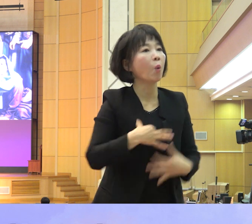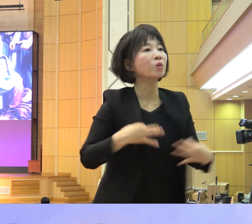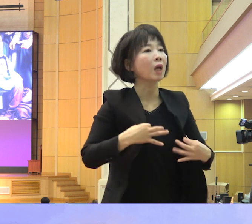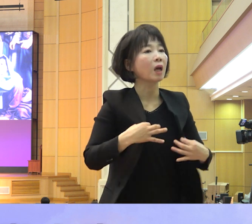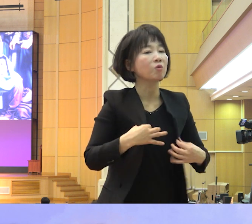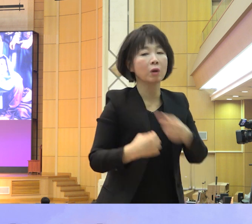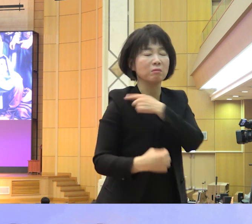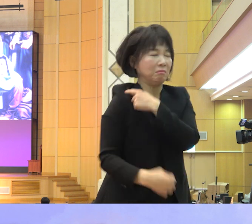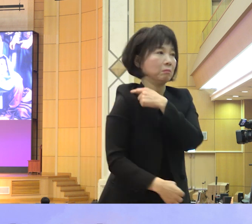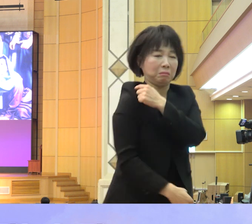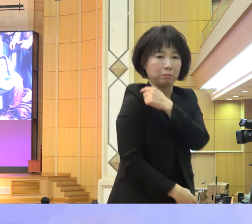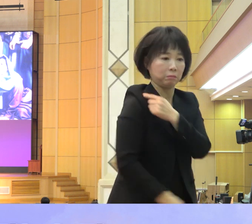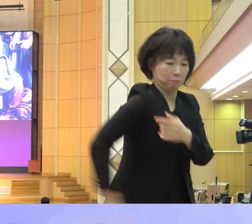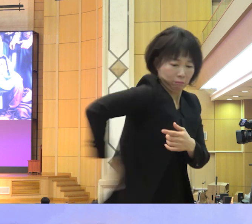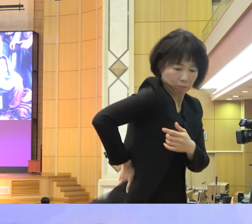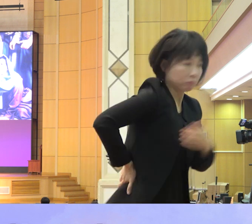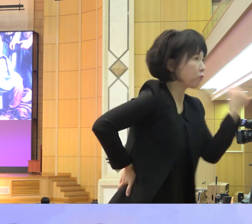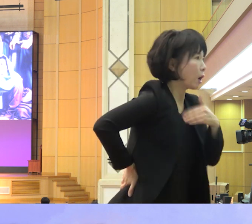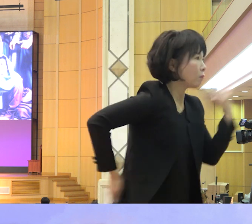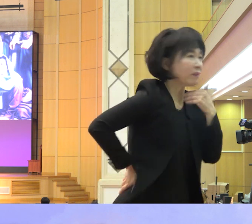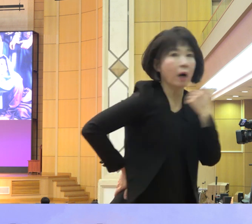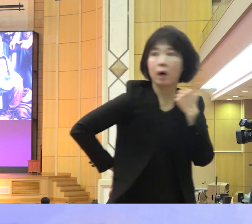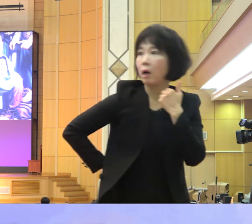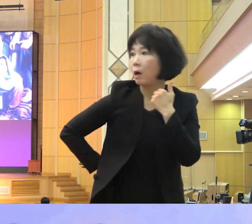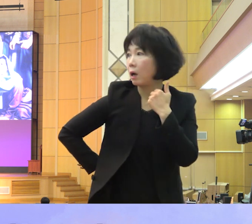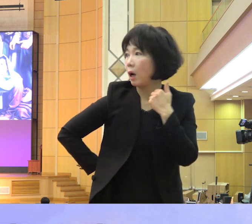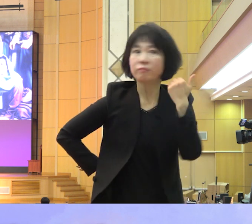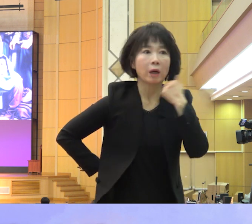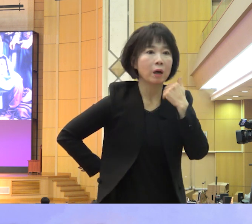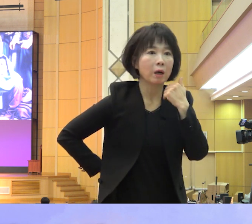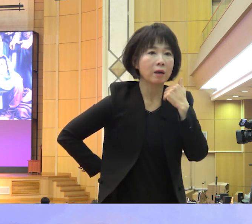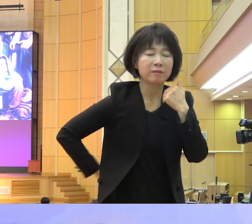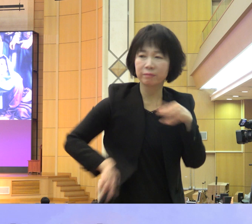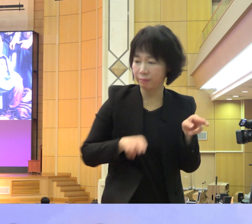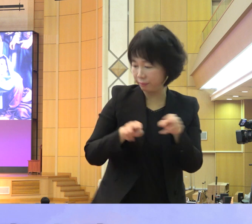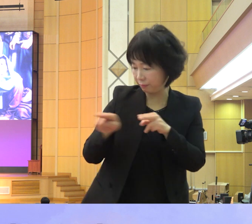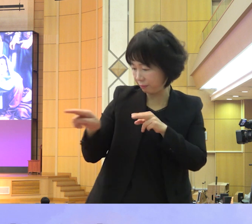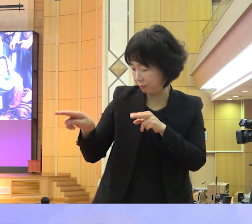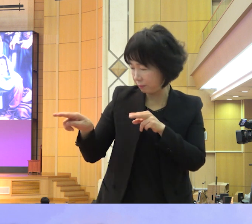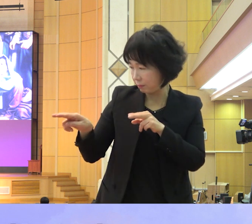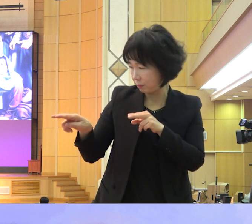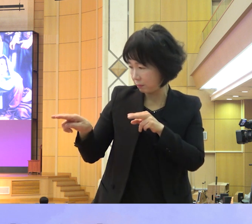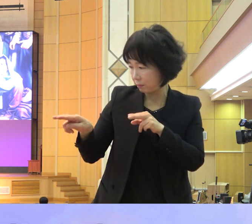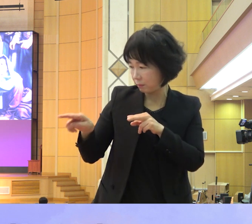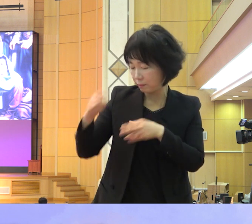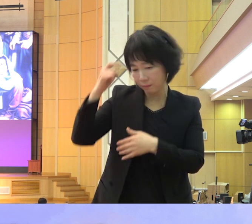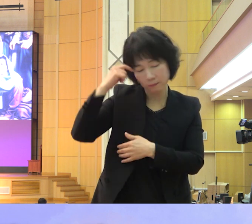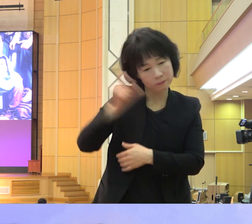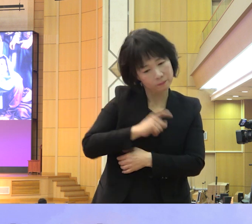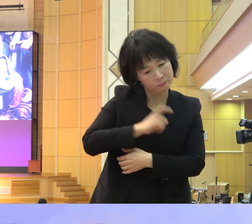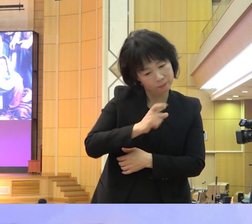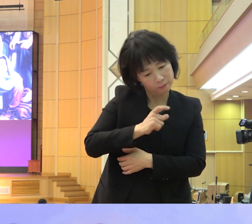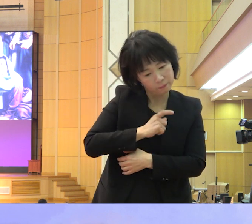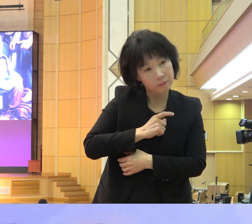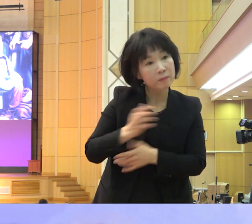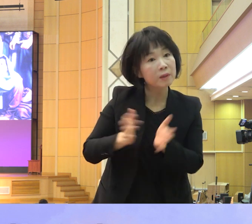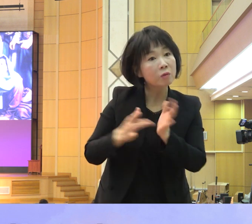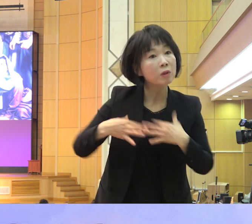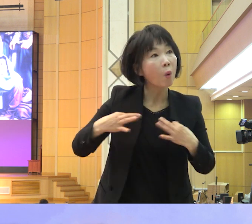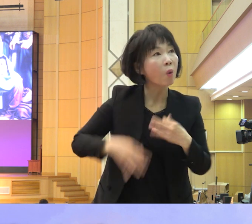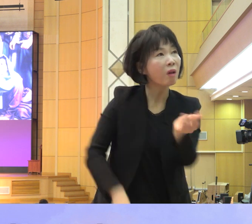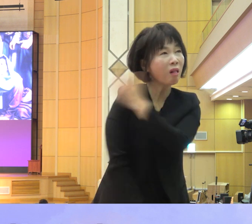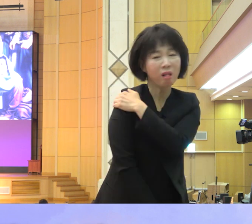위해서 신발 끈을 푸는 것도 감당치 못하겠다는 말이 있는데 감히 예수님의 옷에 손을 댄다고 하는